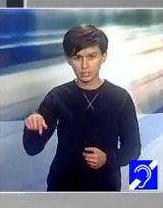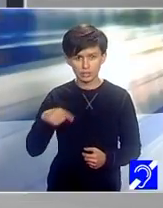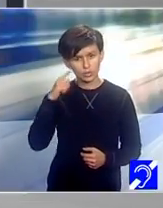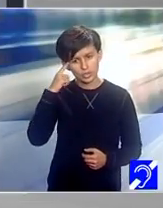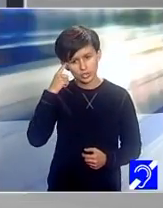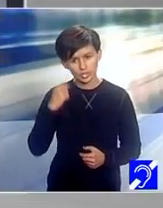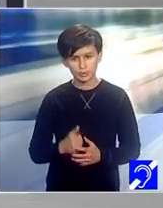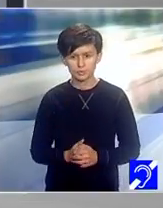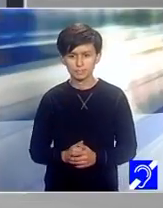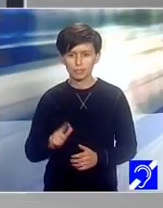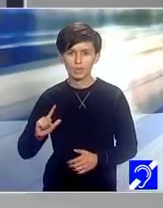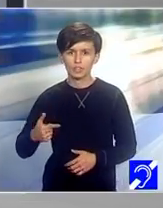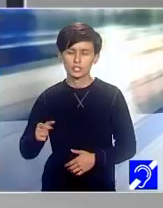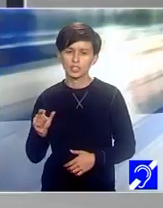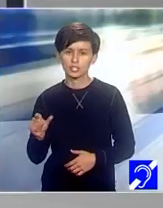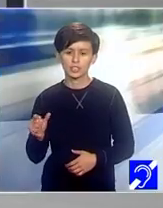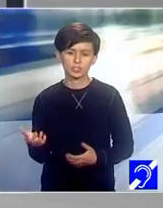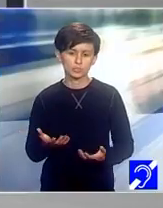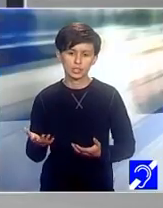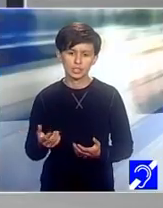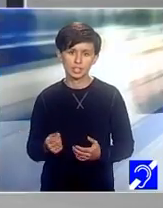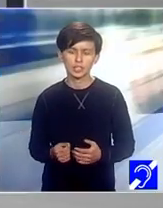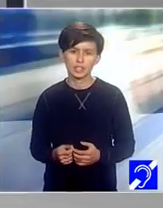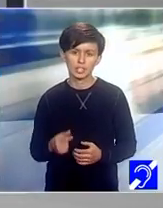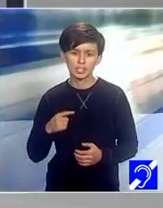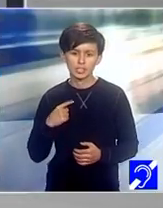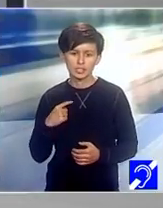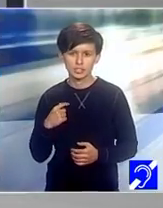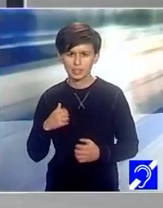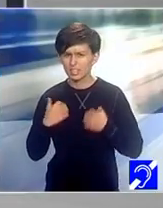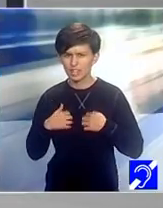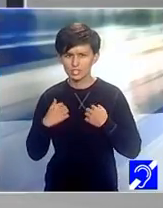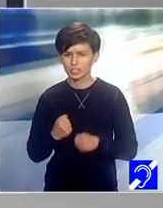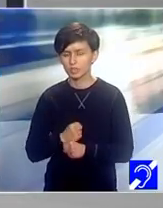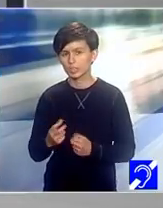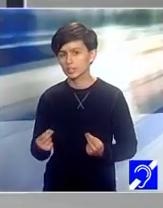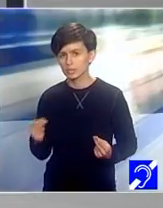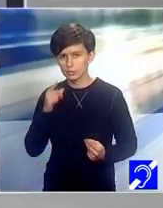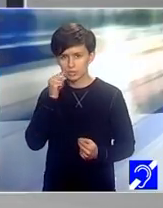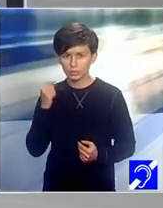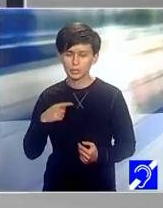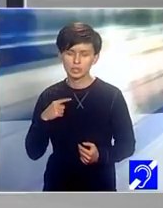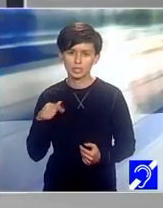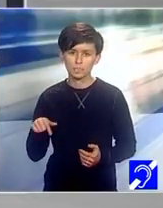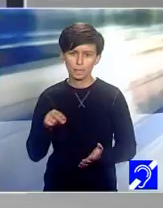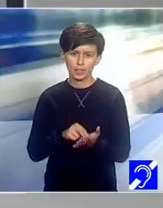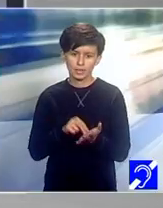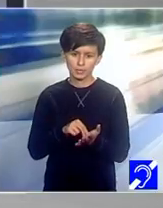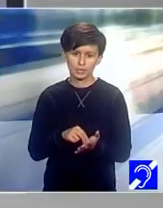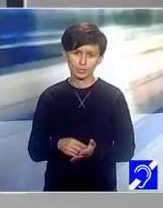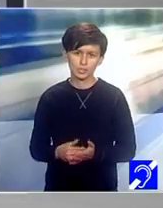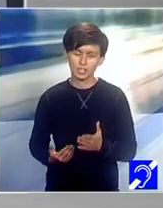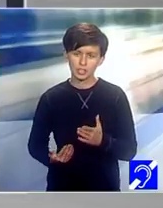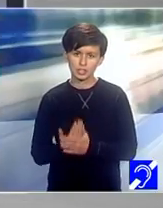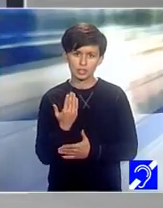este care pune, să zicem, la propriu și la figurat pe jar multă lume. Sunt aceste propuneri noi